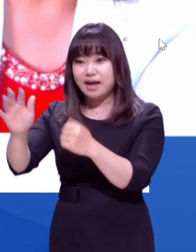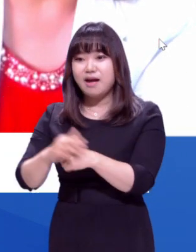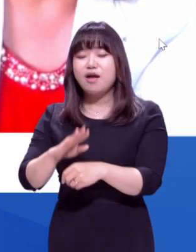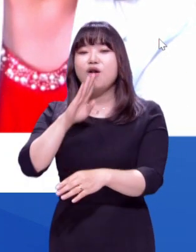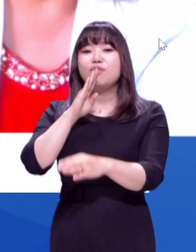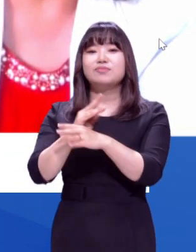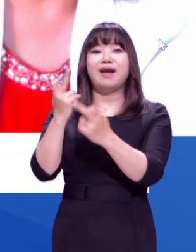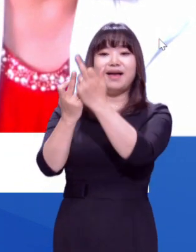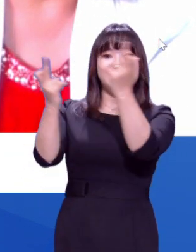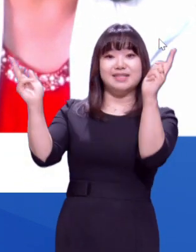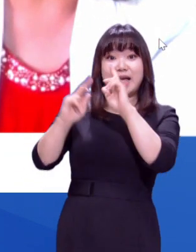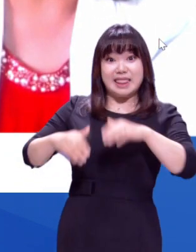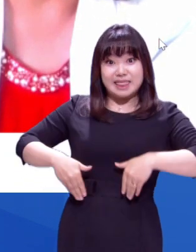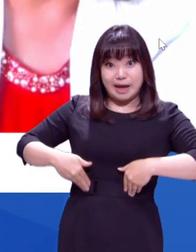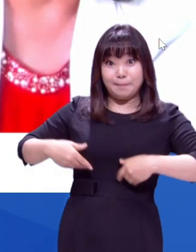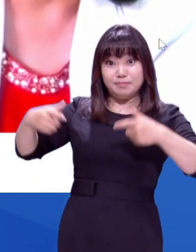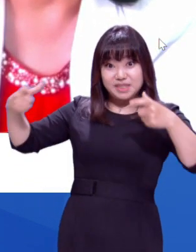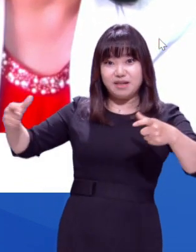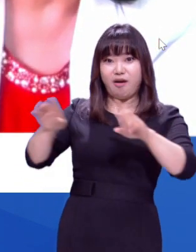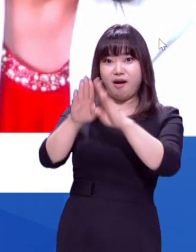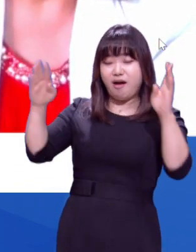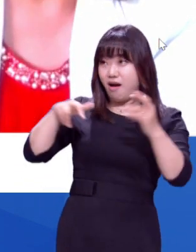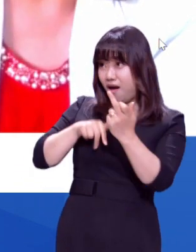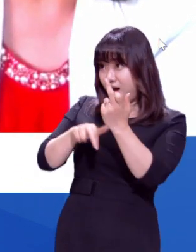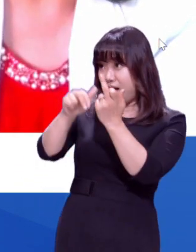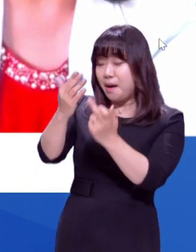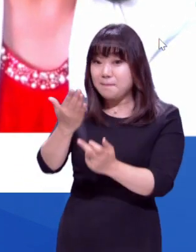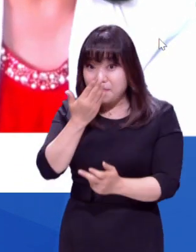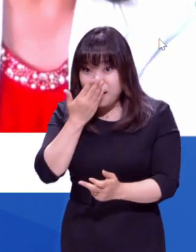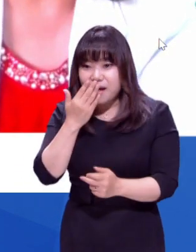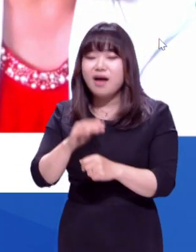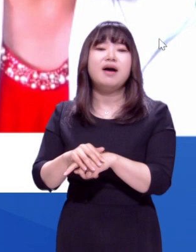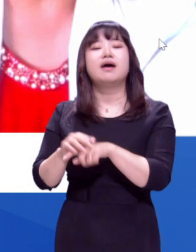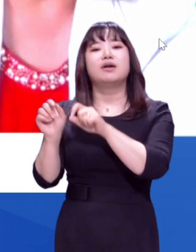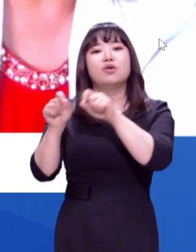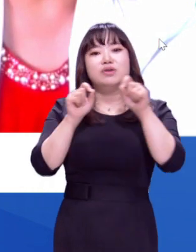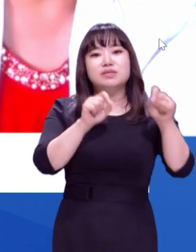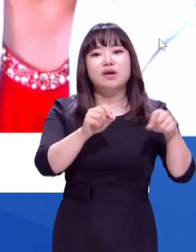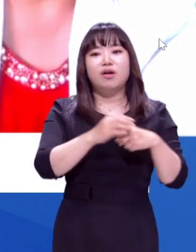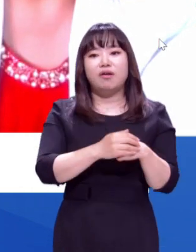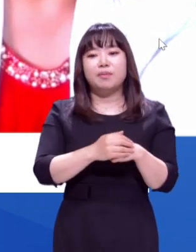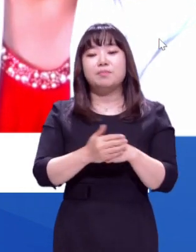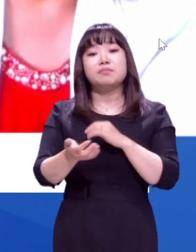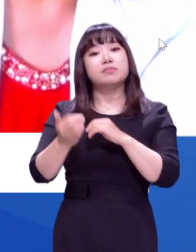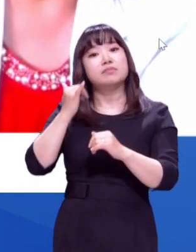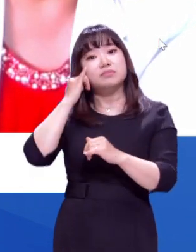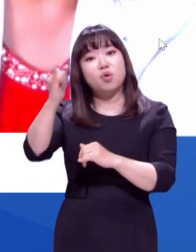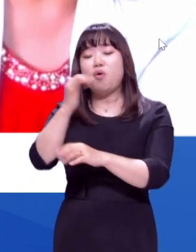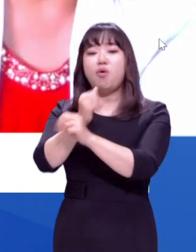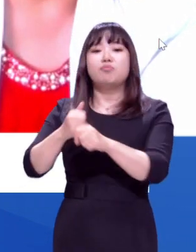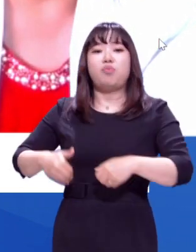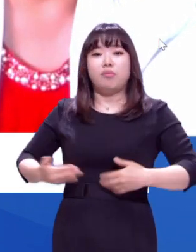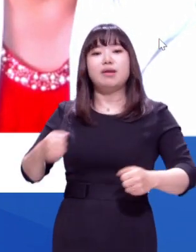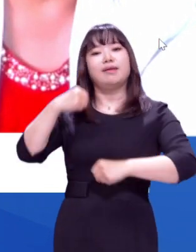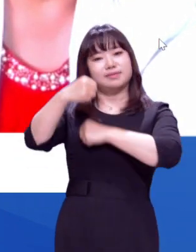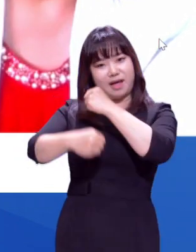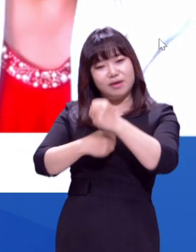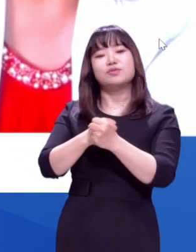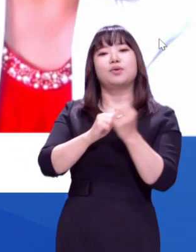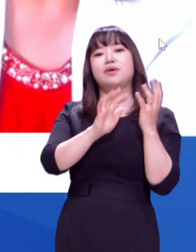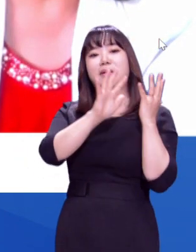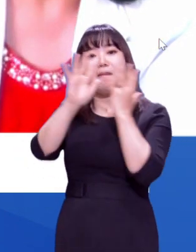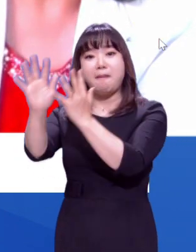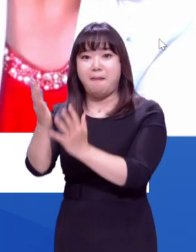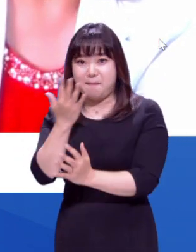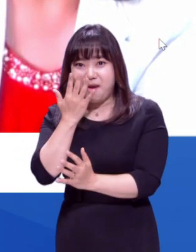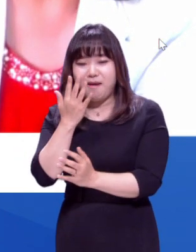북악산 남측이 완전히 개방되었잖아요. 그래서 청와대 전망대도 예약 없이 자유롭게 다녀왔거든요.